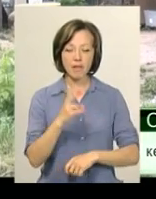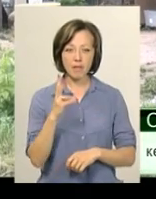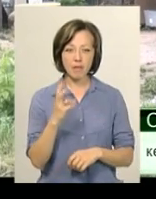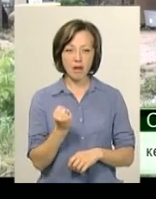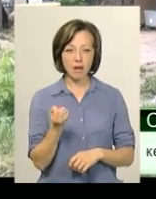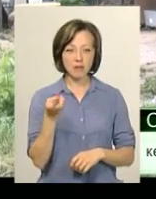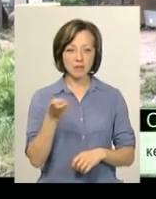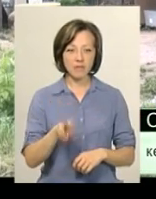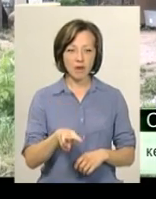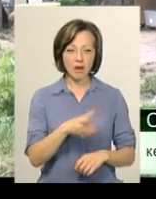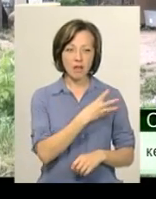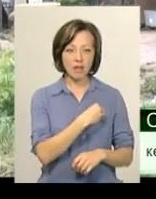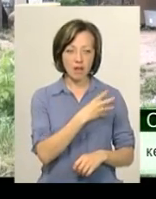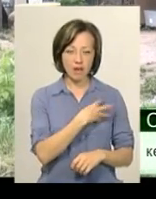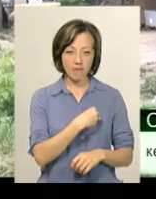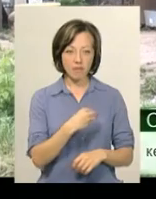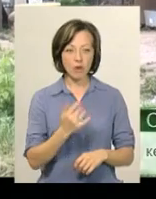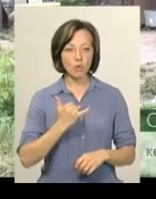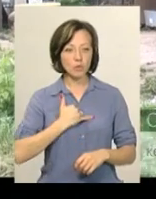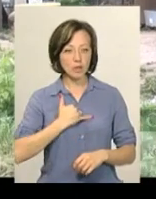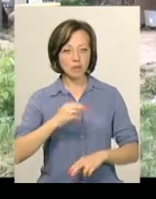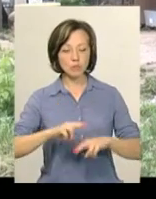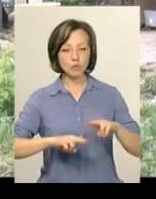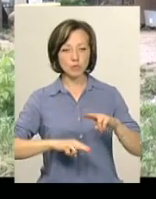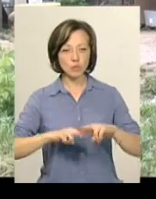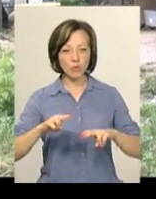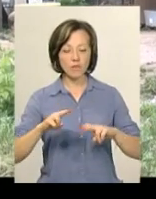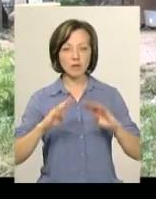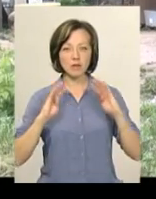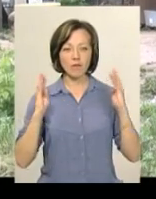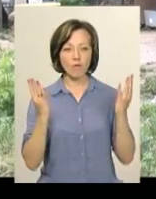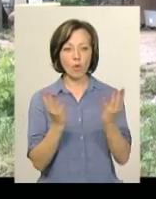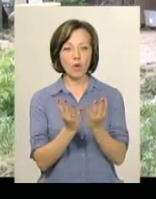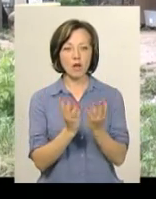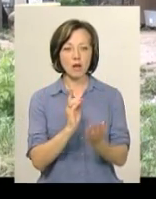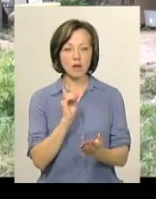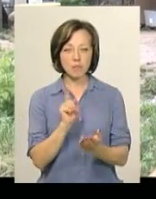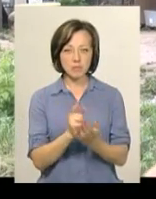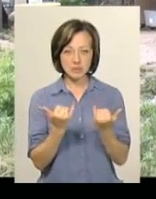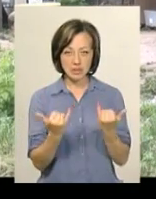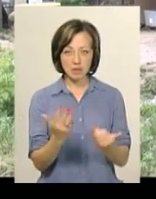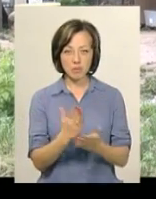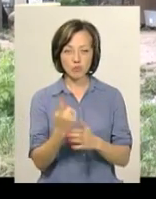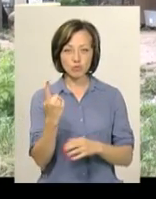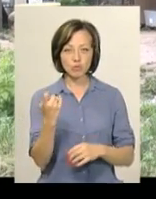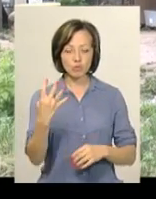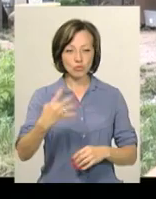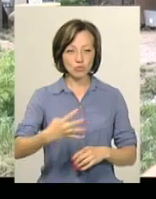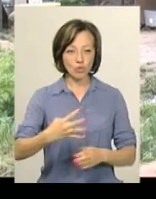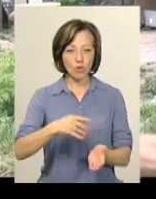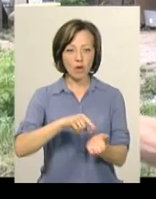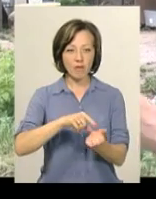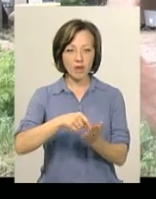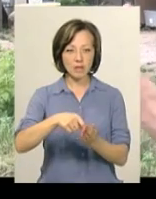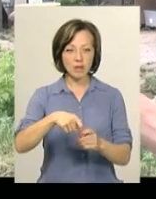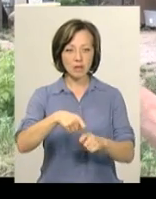на 2 лева знаходиться. У нас побудований таким чином вольєр, що він має наразі 140 квадратних метрів,